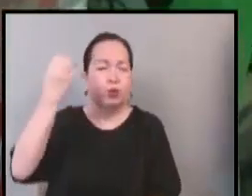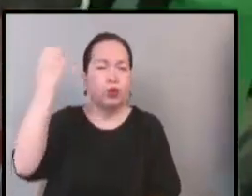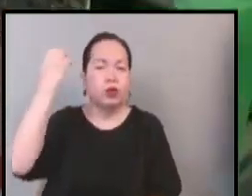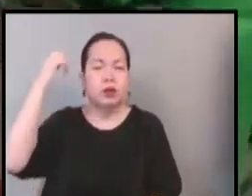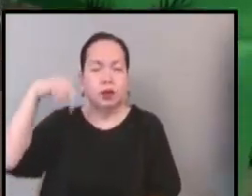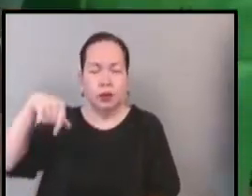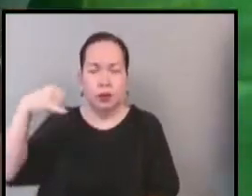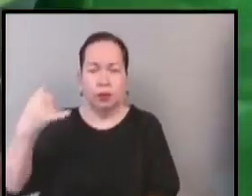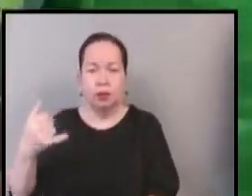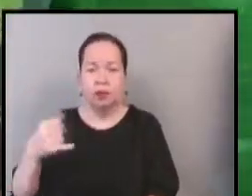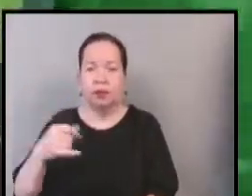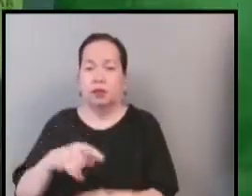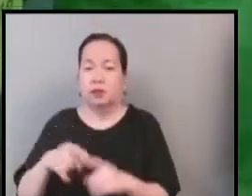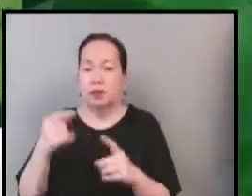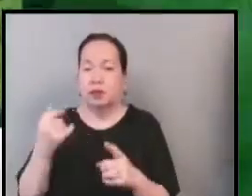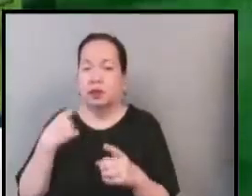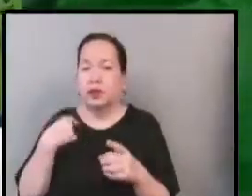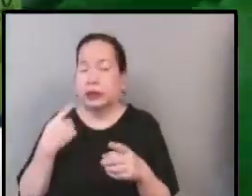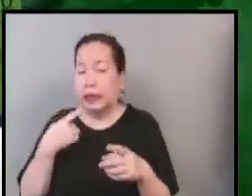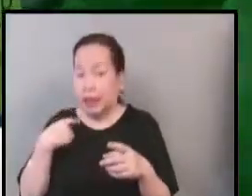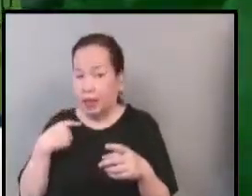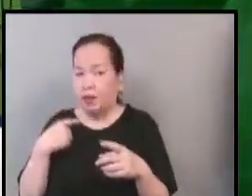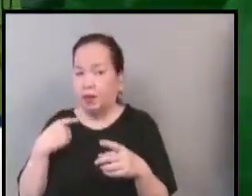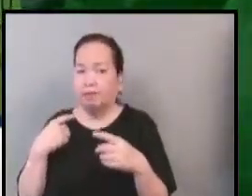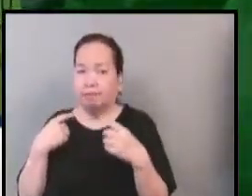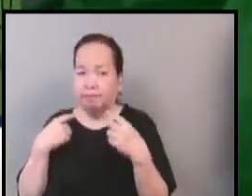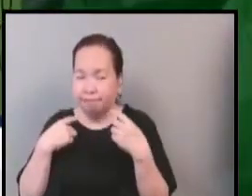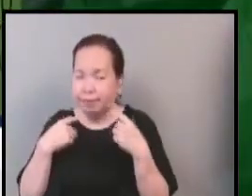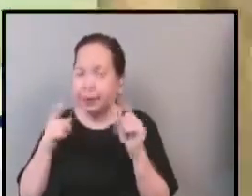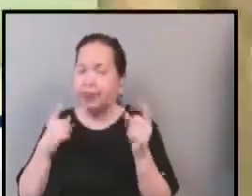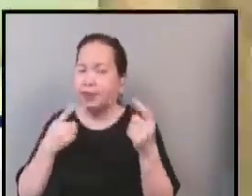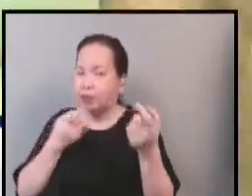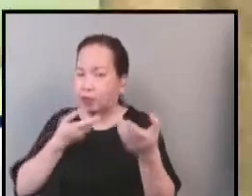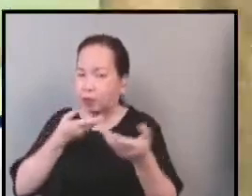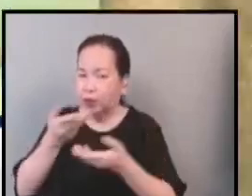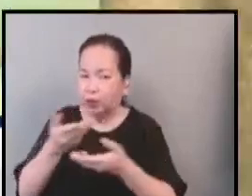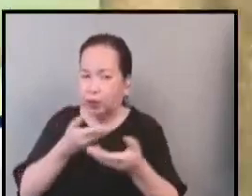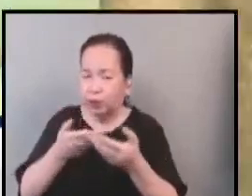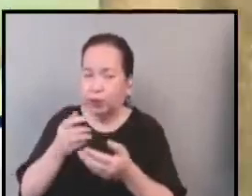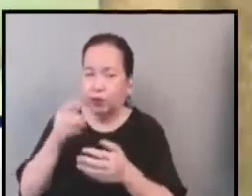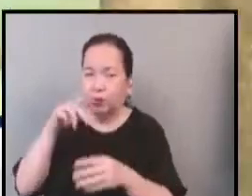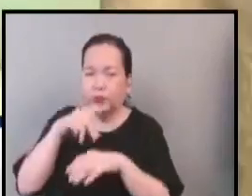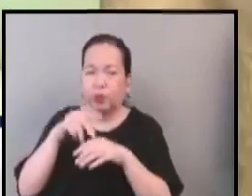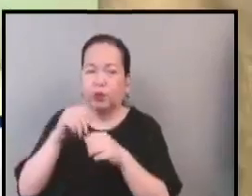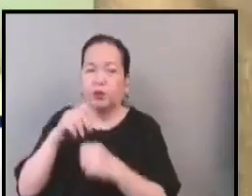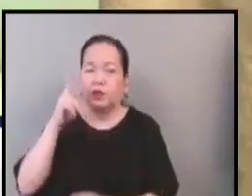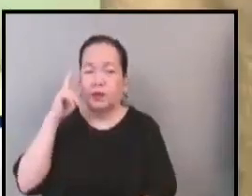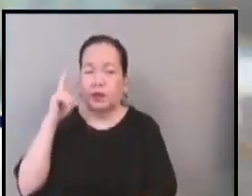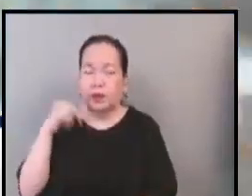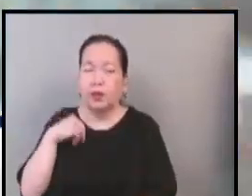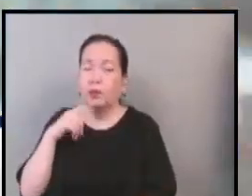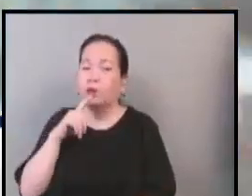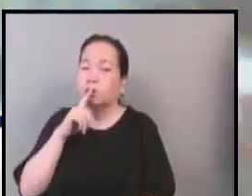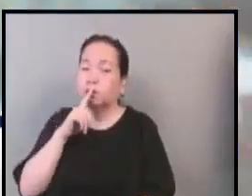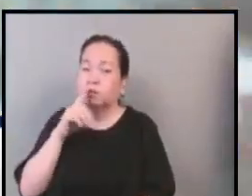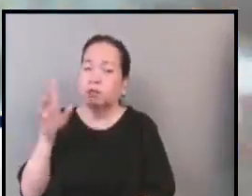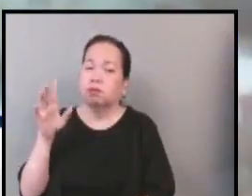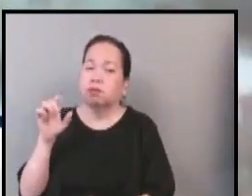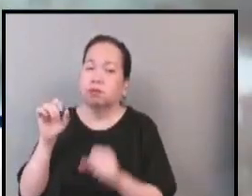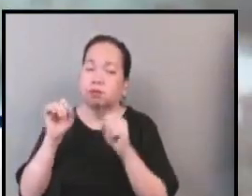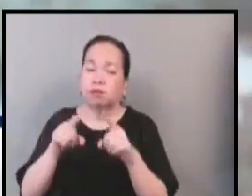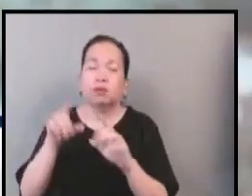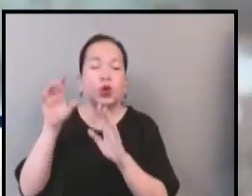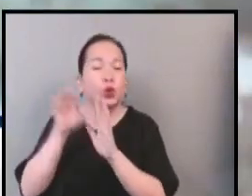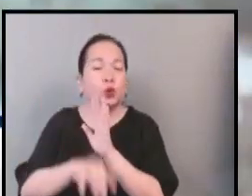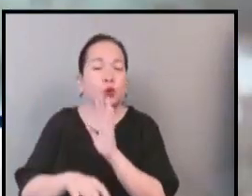ngayon, nagbunga na anila ang pakikipag-ugnayan ng Pilipinas sa Vietnam na nangako ng magbibenta ng mas murang